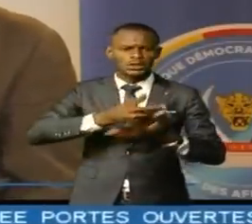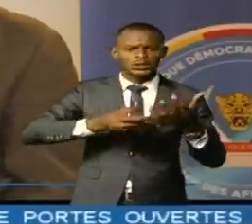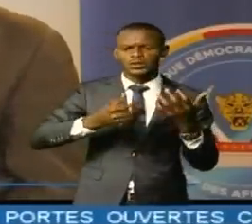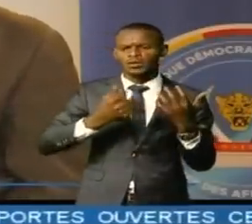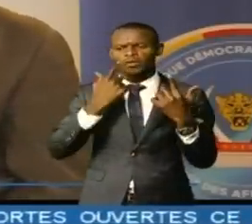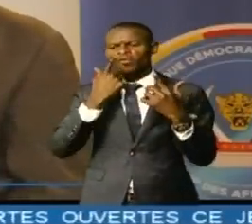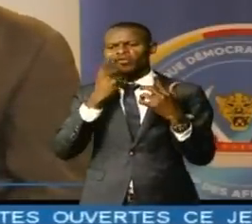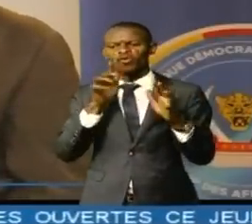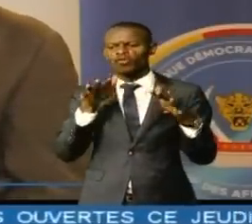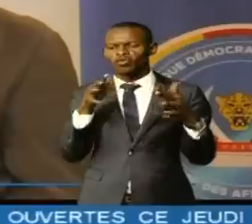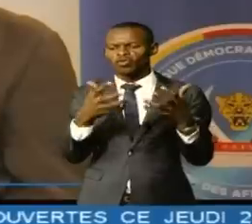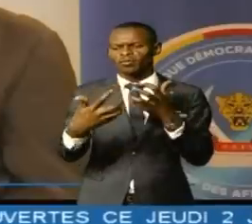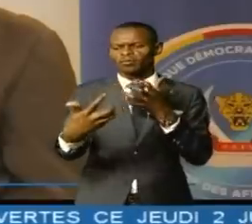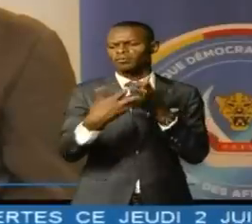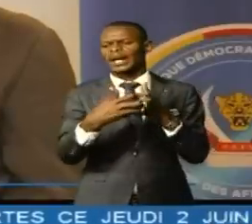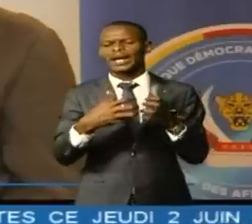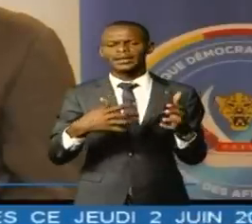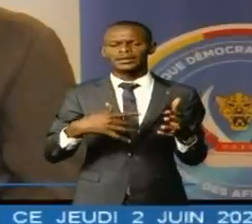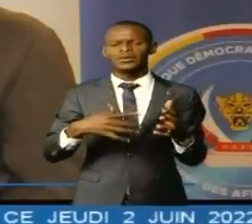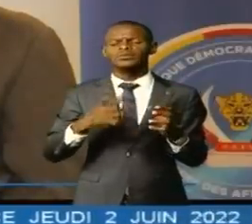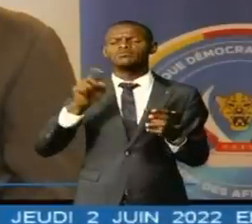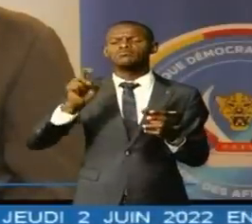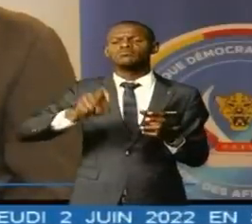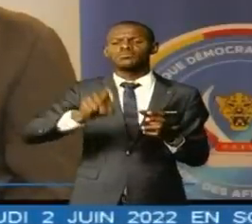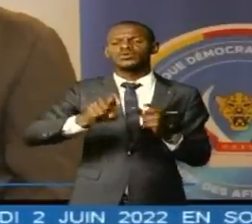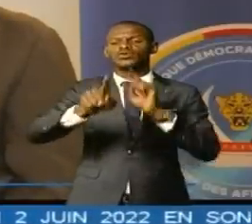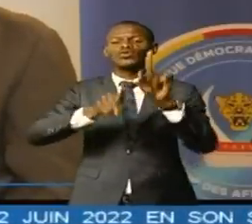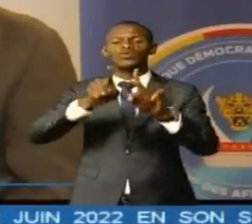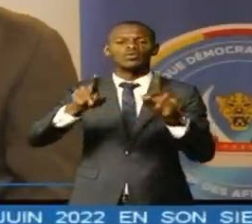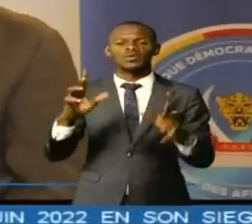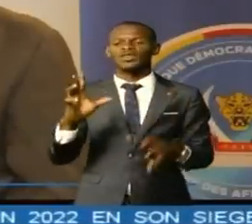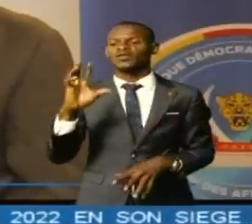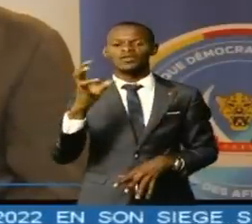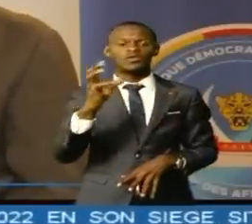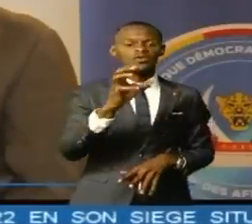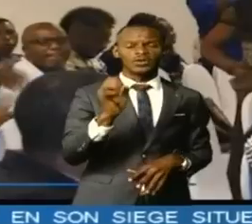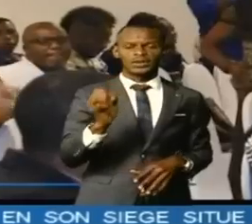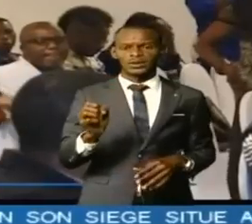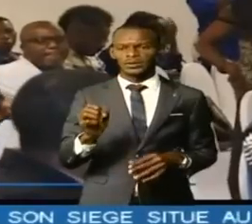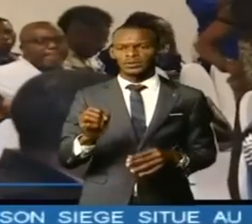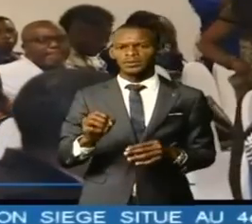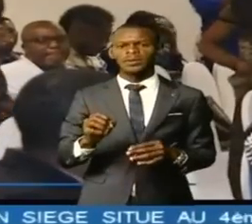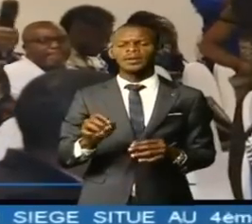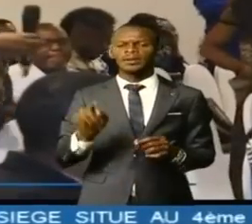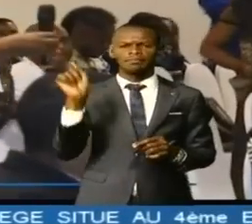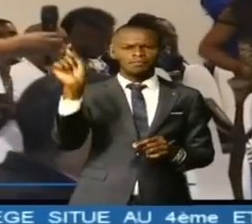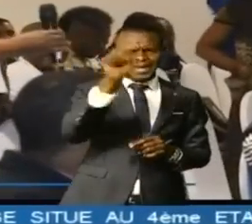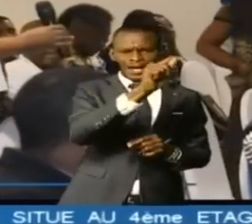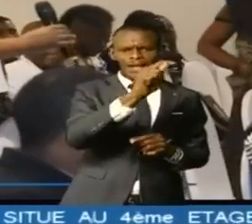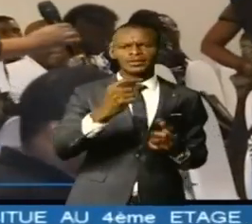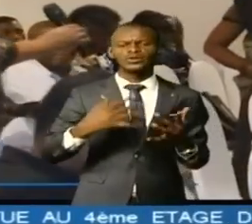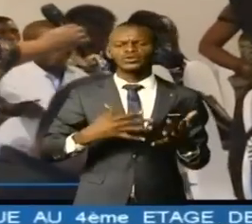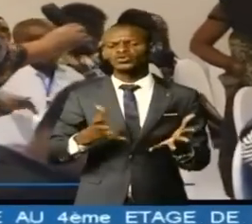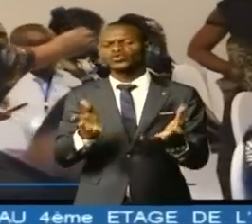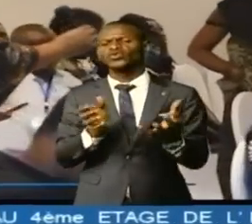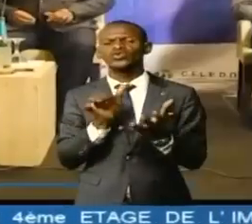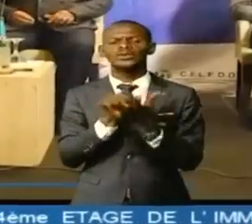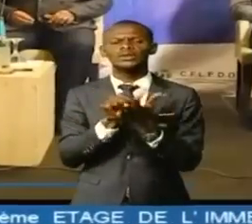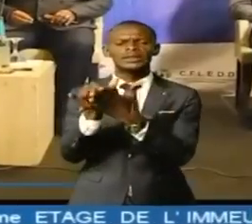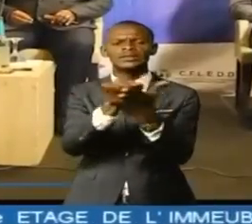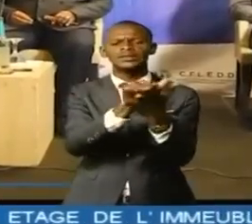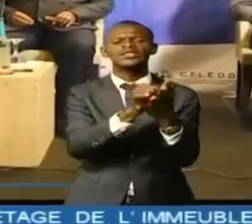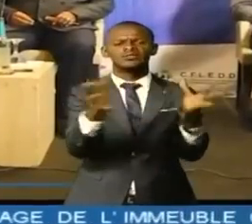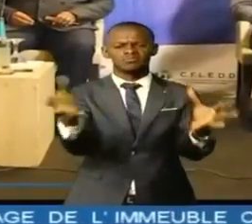Congolais et des villes, des campagnes et du Congo profond. Bien que validé, cet avant-projet a encore du